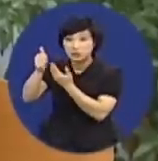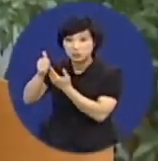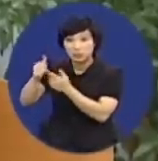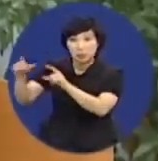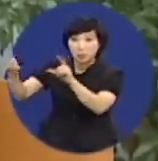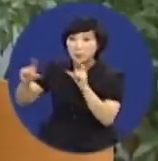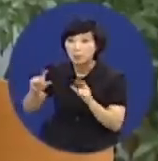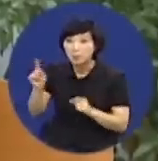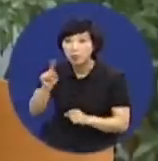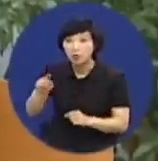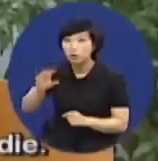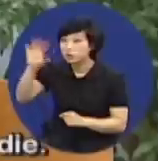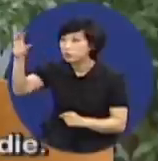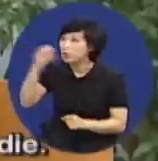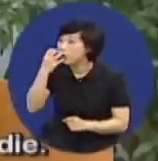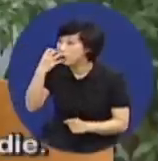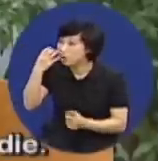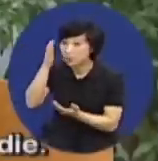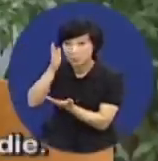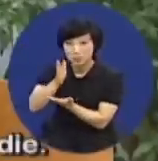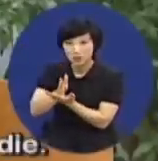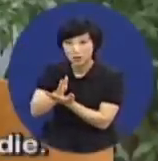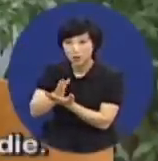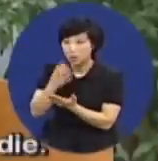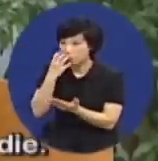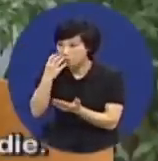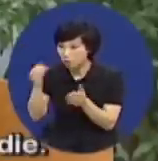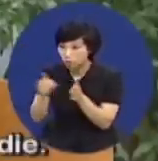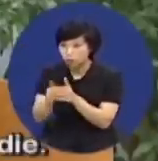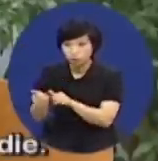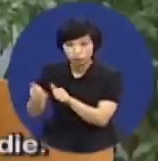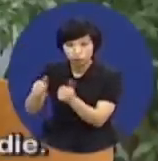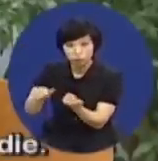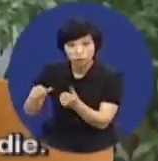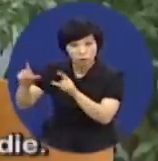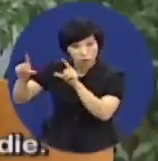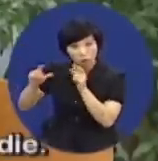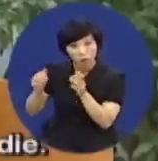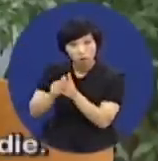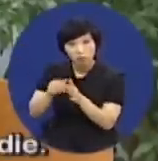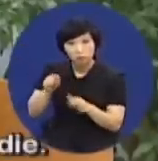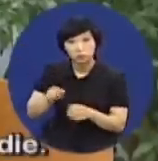神様が食べたら死ぬとおっしゃいましたのに、